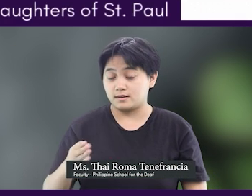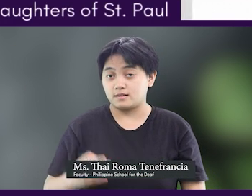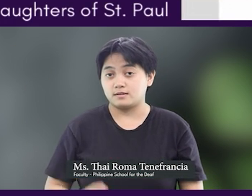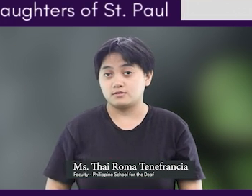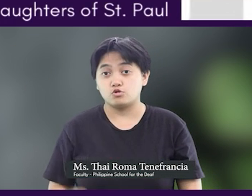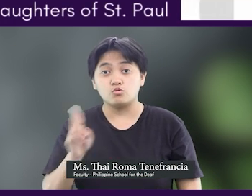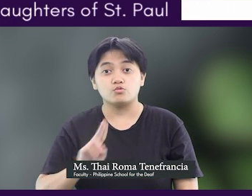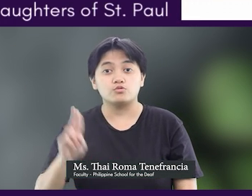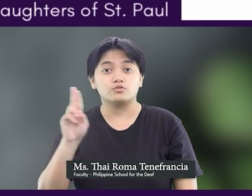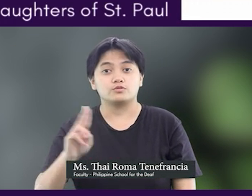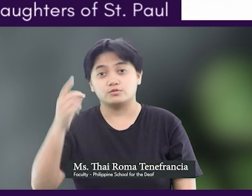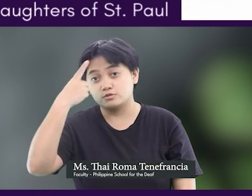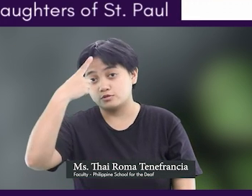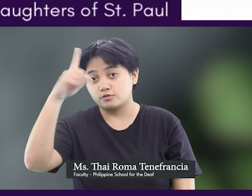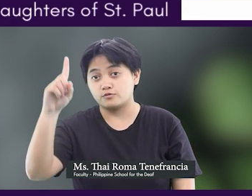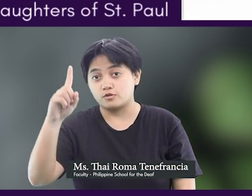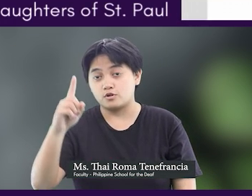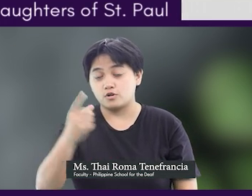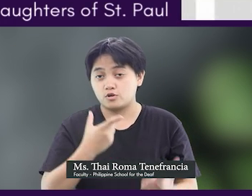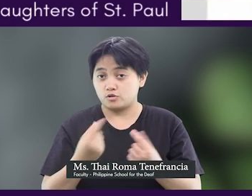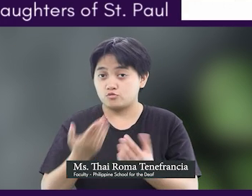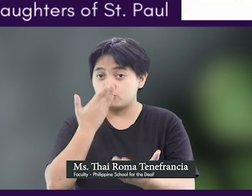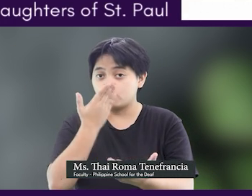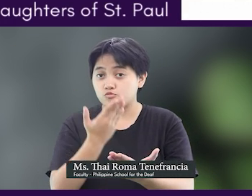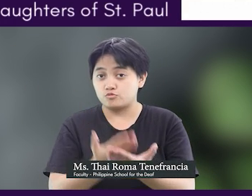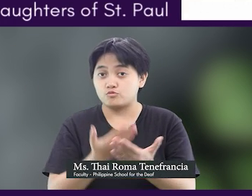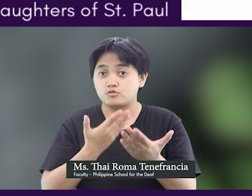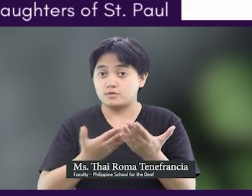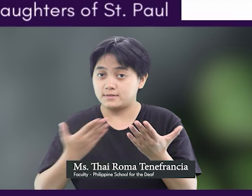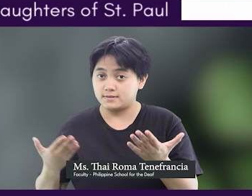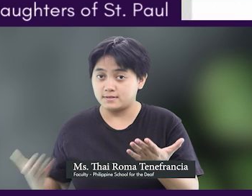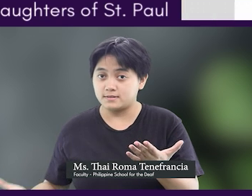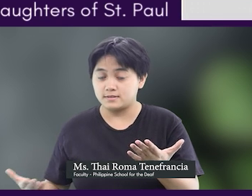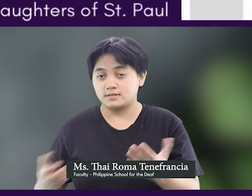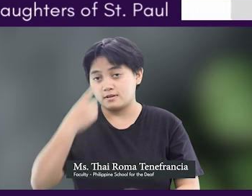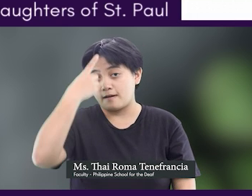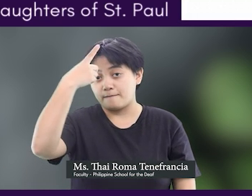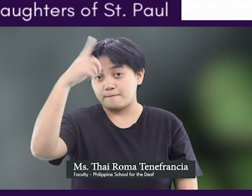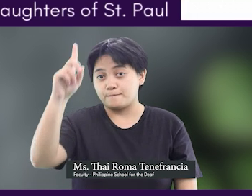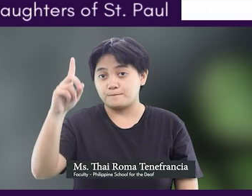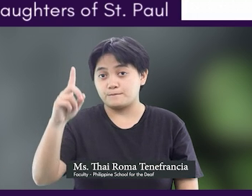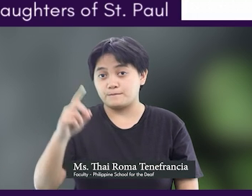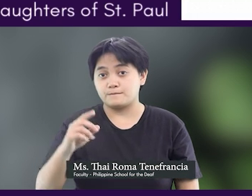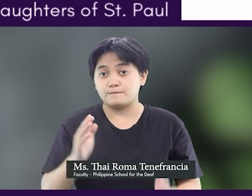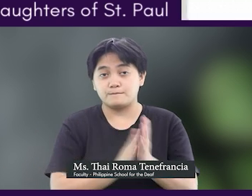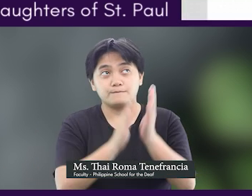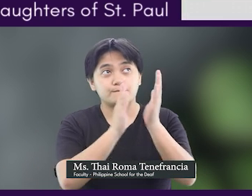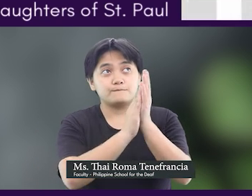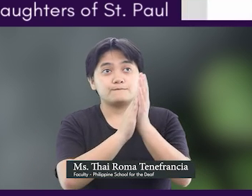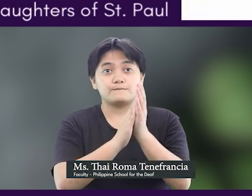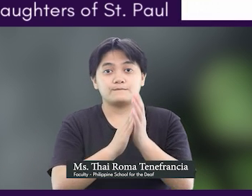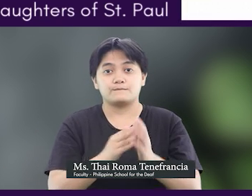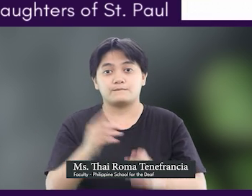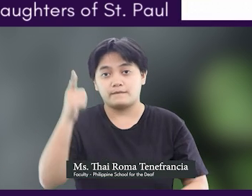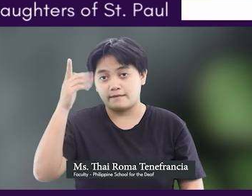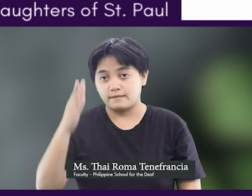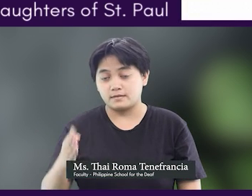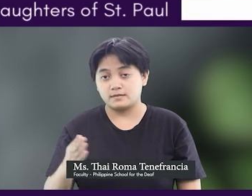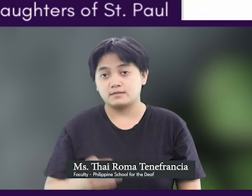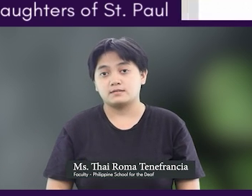pinahiram sa atin ng Diyos. Kaya gamitin natin ito sa paggawa ng maraming kabutihan upang siya'y